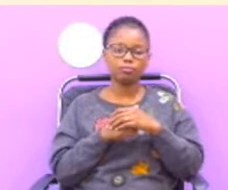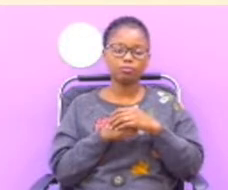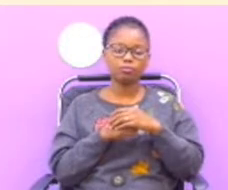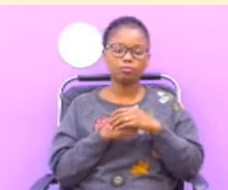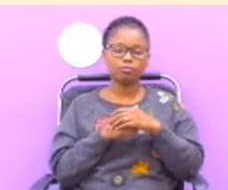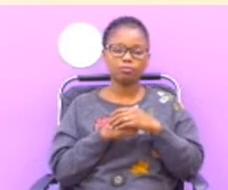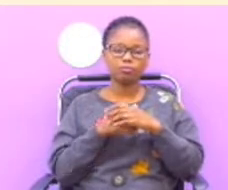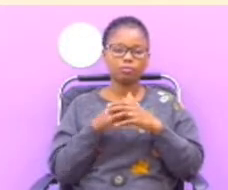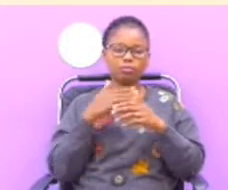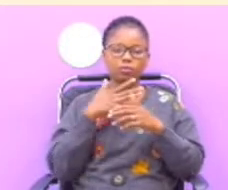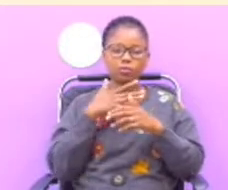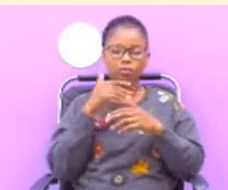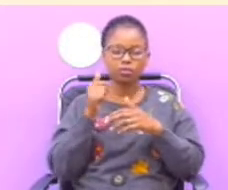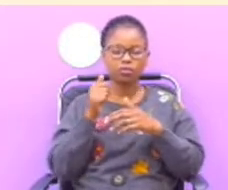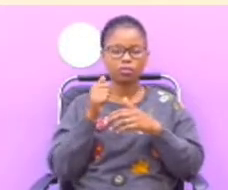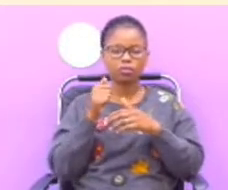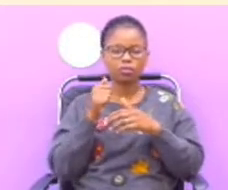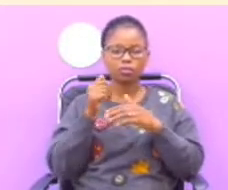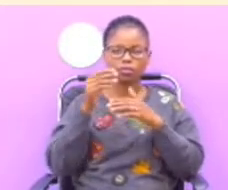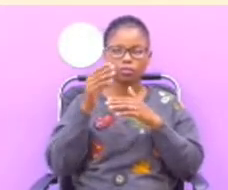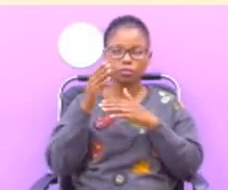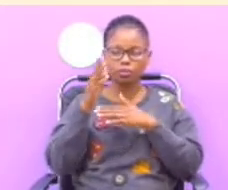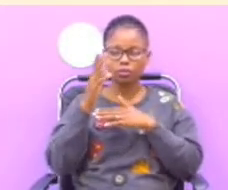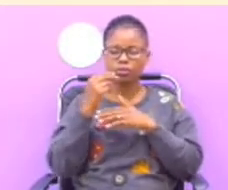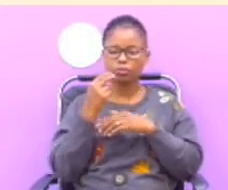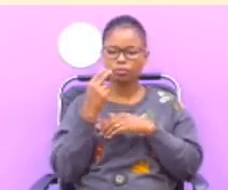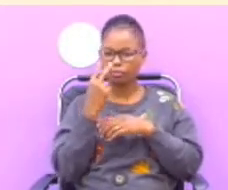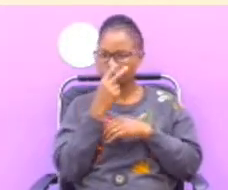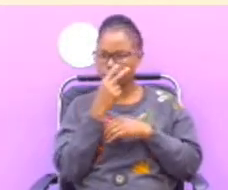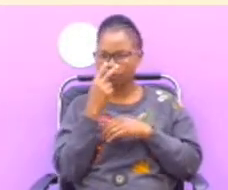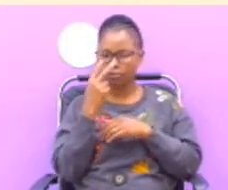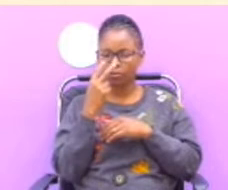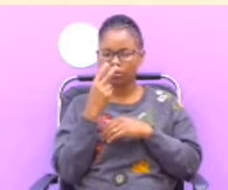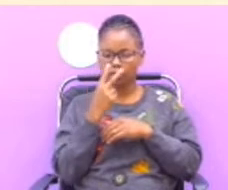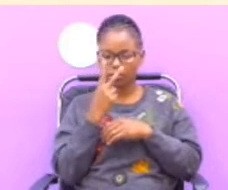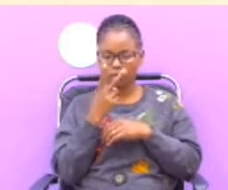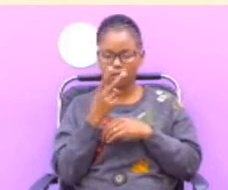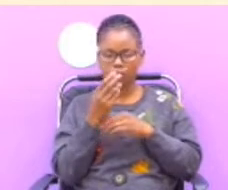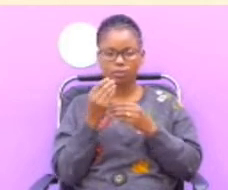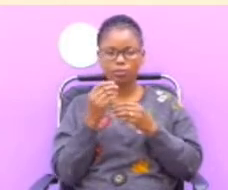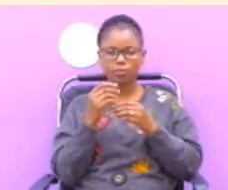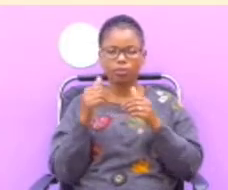Na gaya koiga maidhoma akene masoga gililia, dhamaki wadhe wehagia.